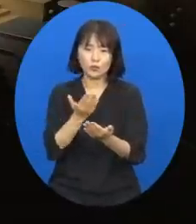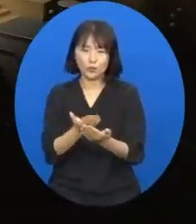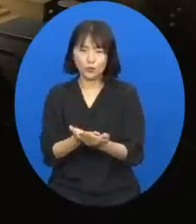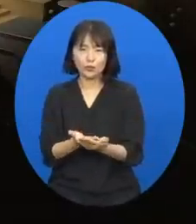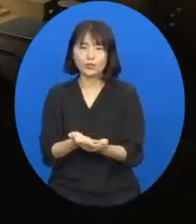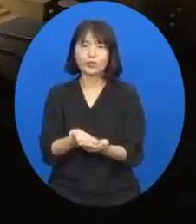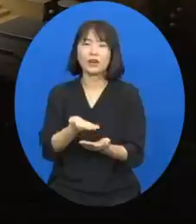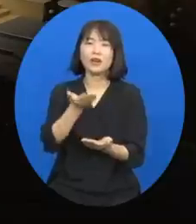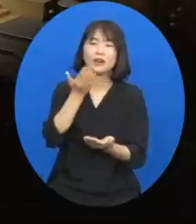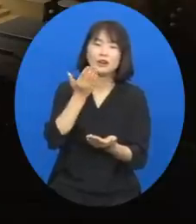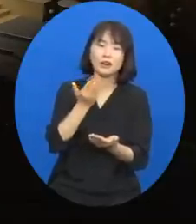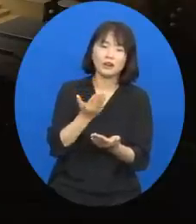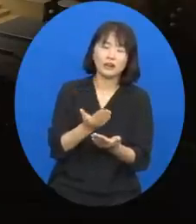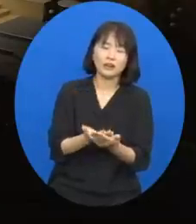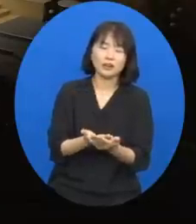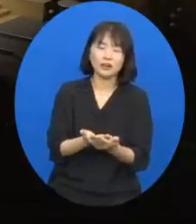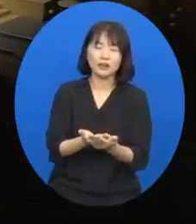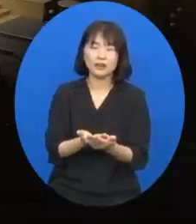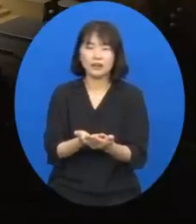yahoo